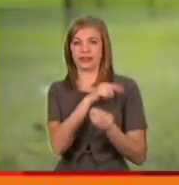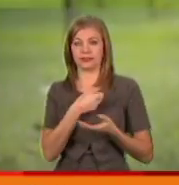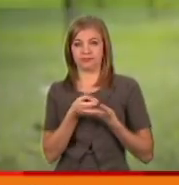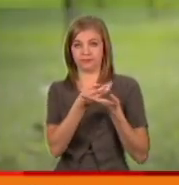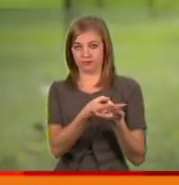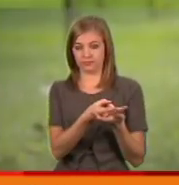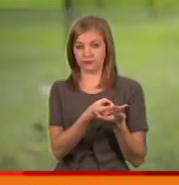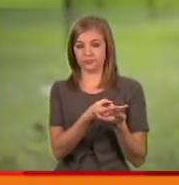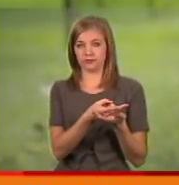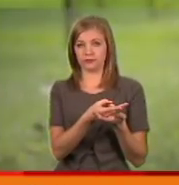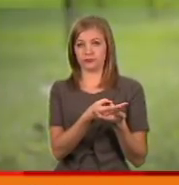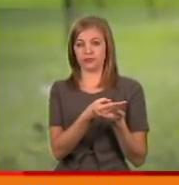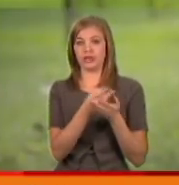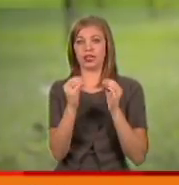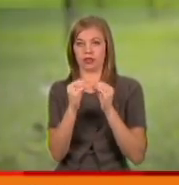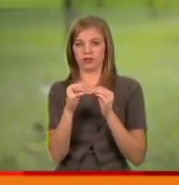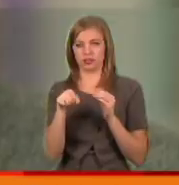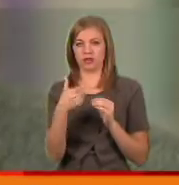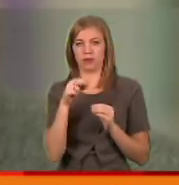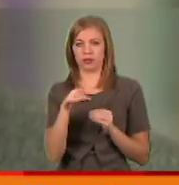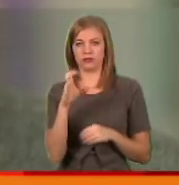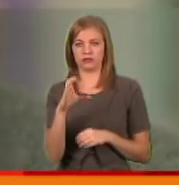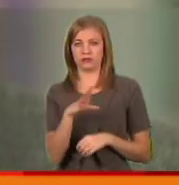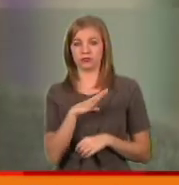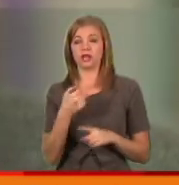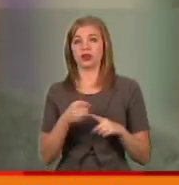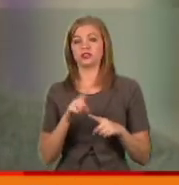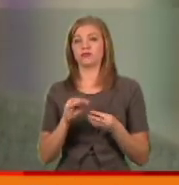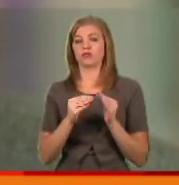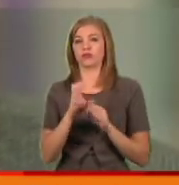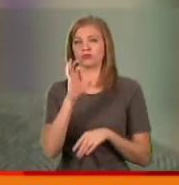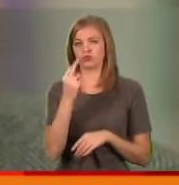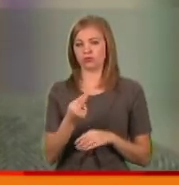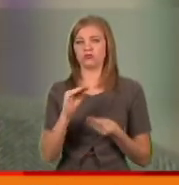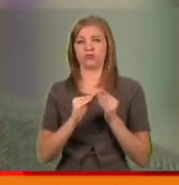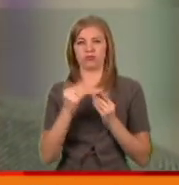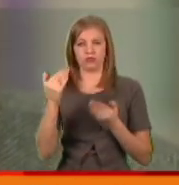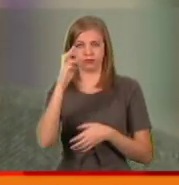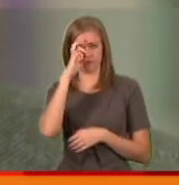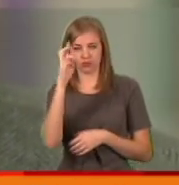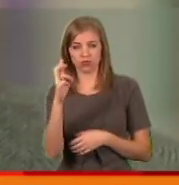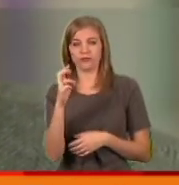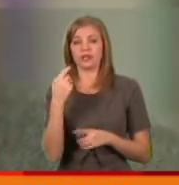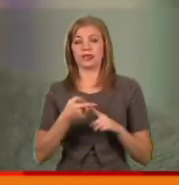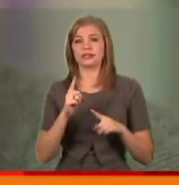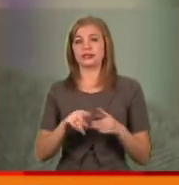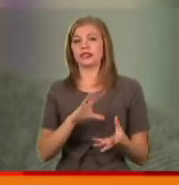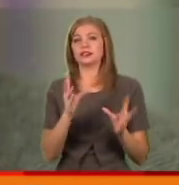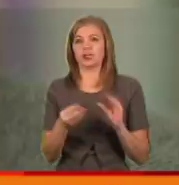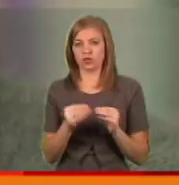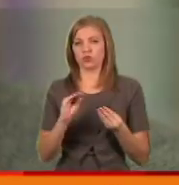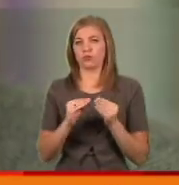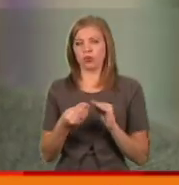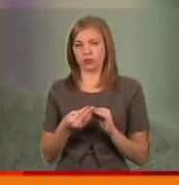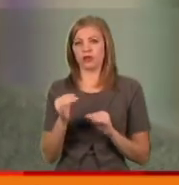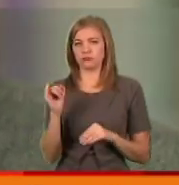пацієнтів 10 гепатита С. Це проблема соціальна, це проблема державницька, це, зрештою, проблема